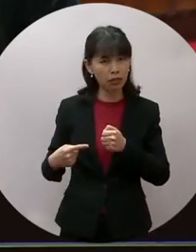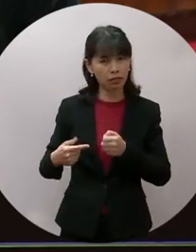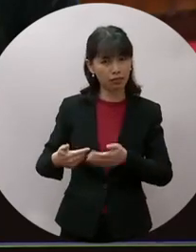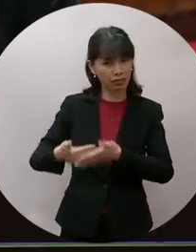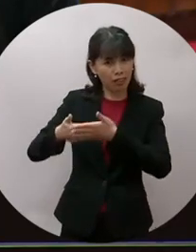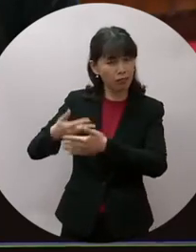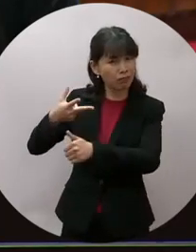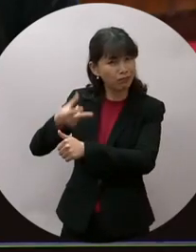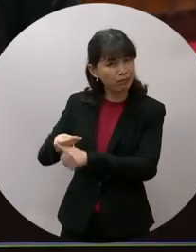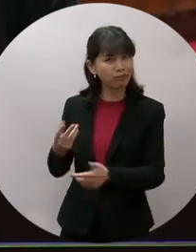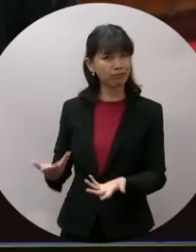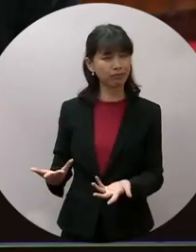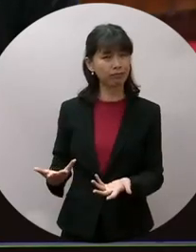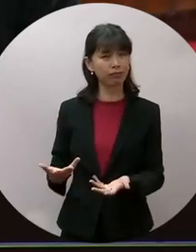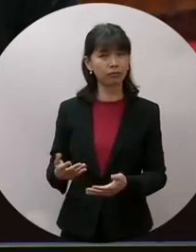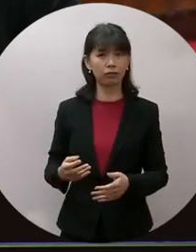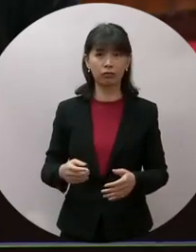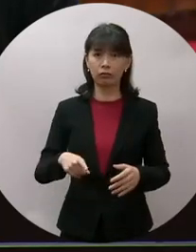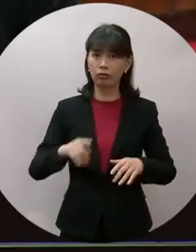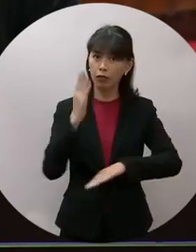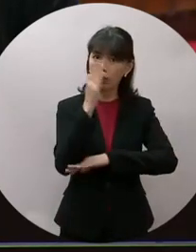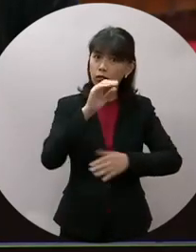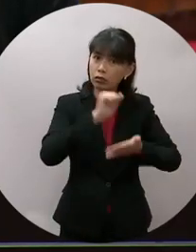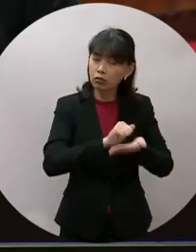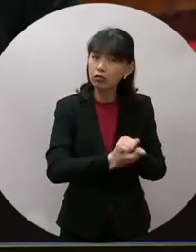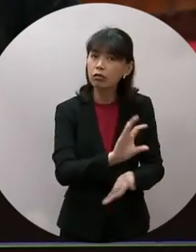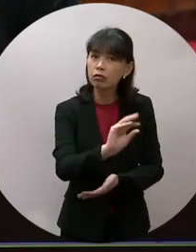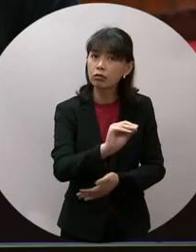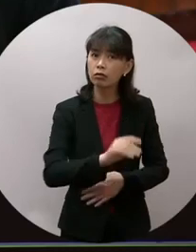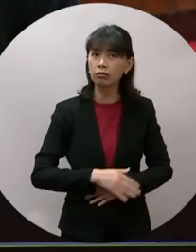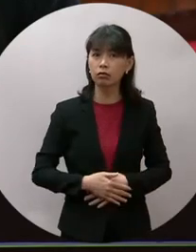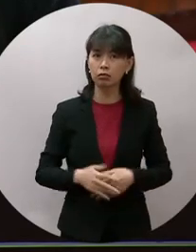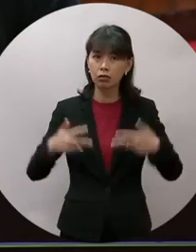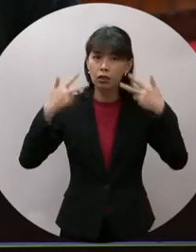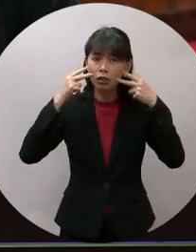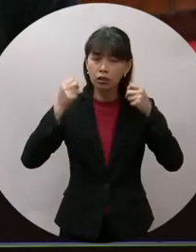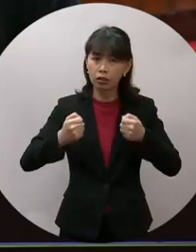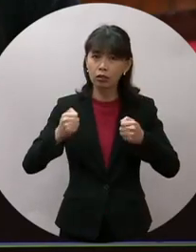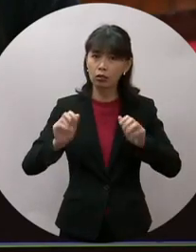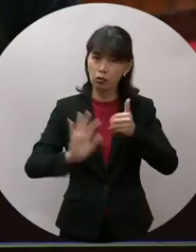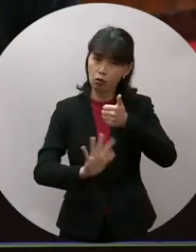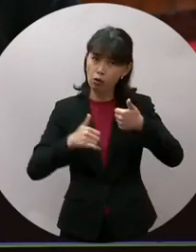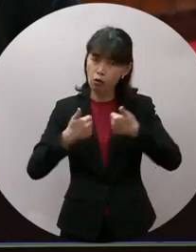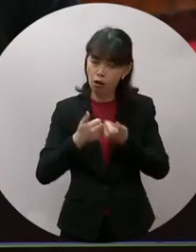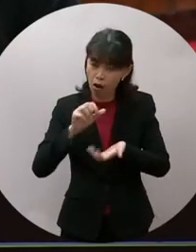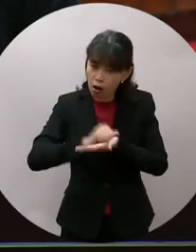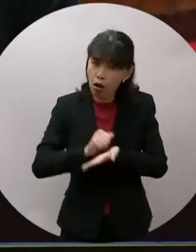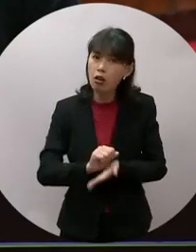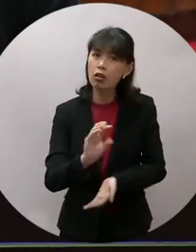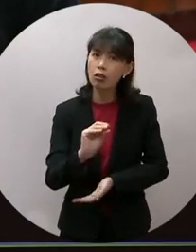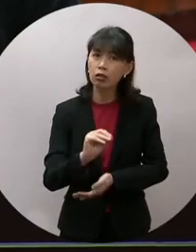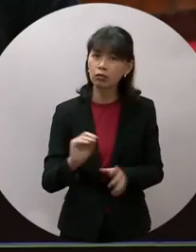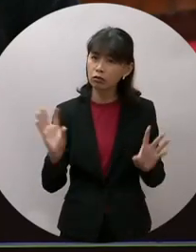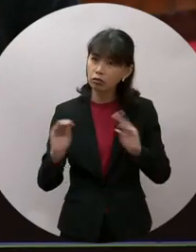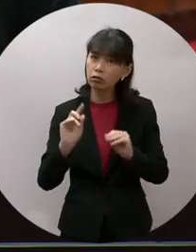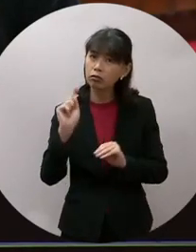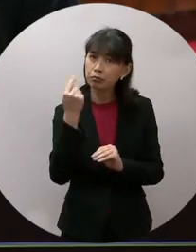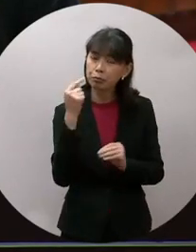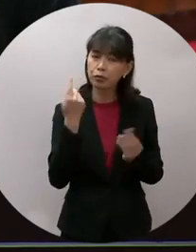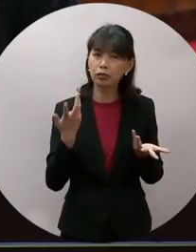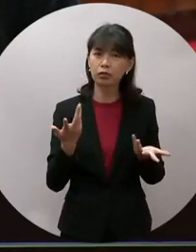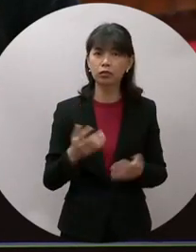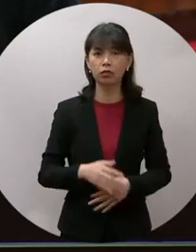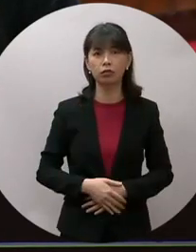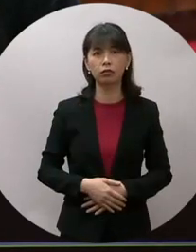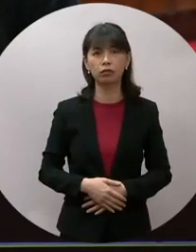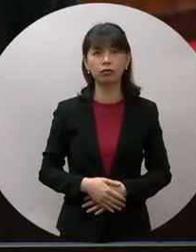料？国安会手上有没有资料？我们的原民会手上有没有资料？还是哪里还有资料？那怎